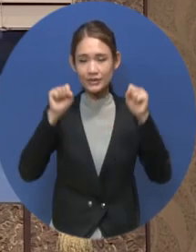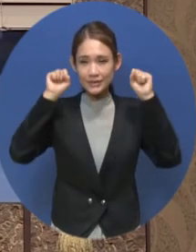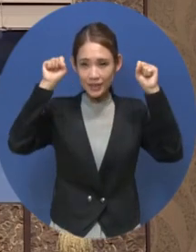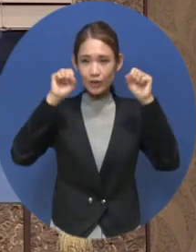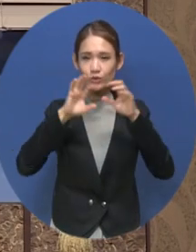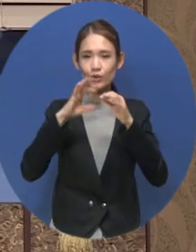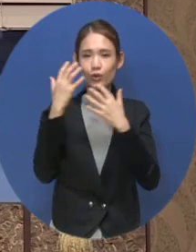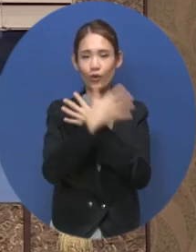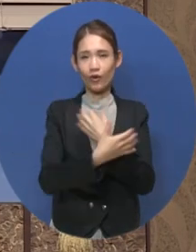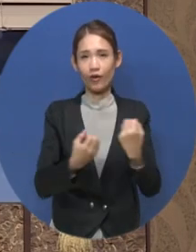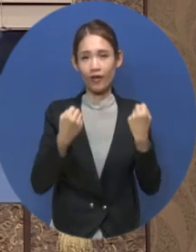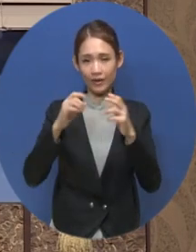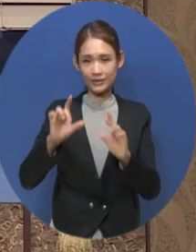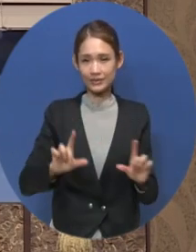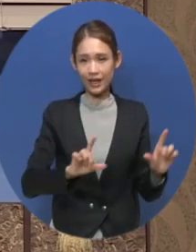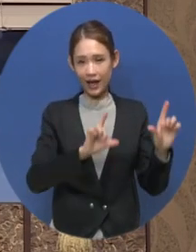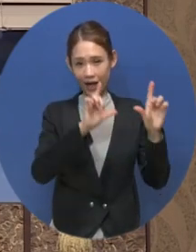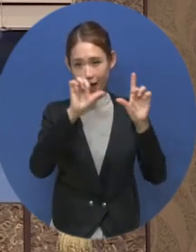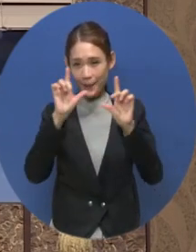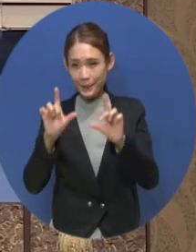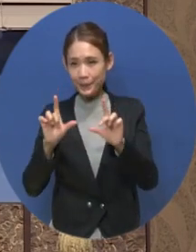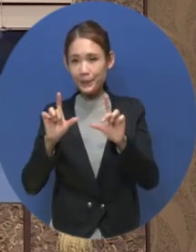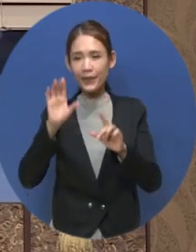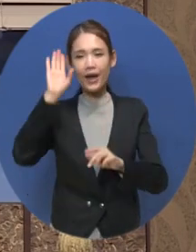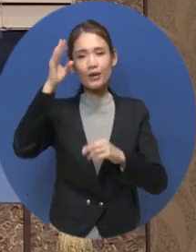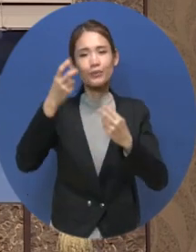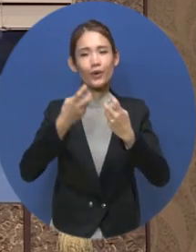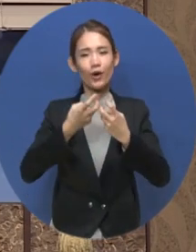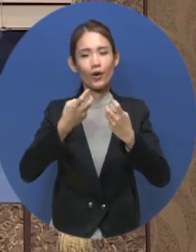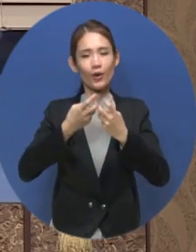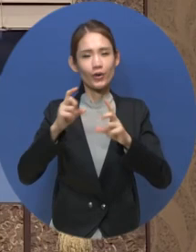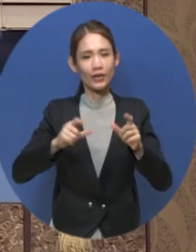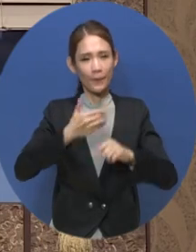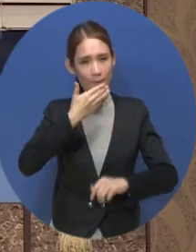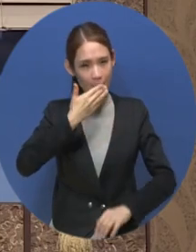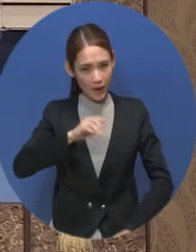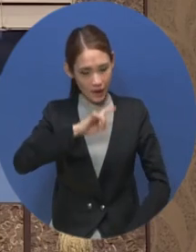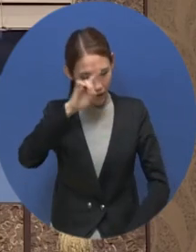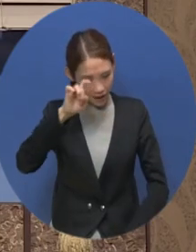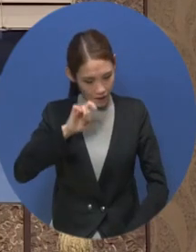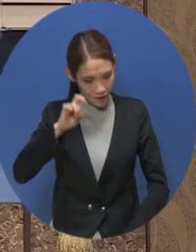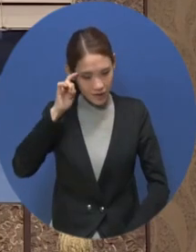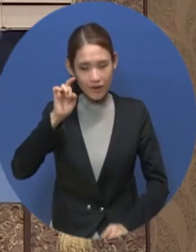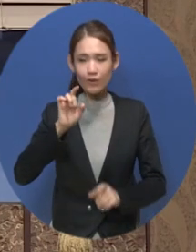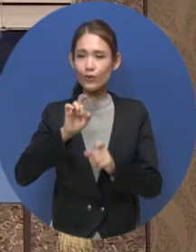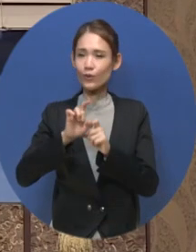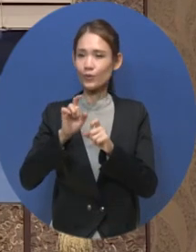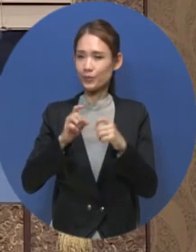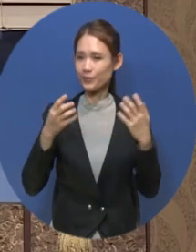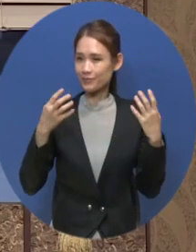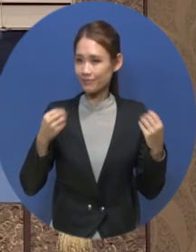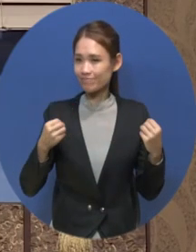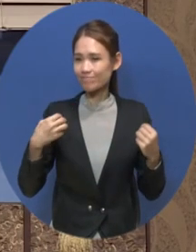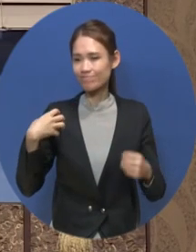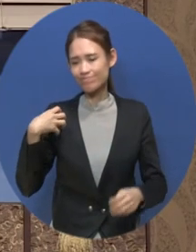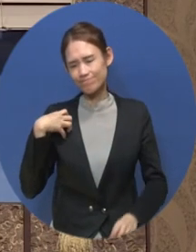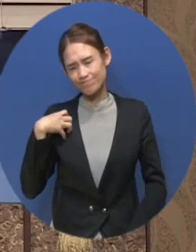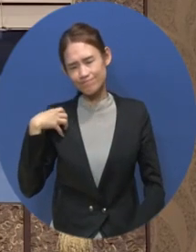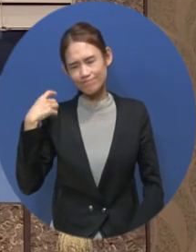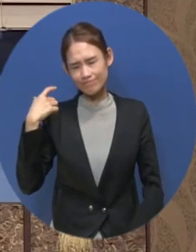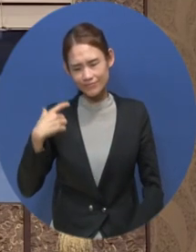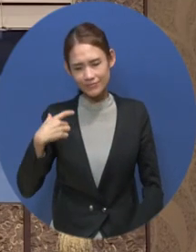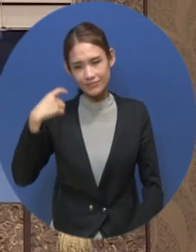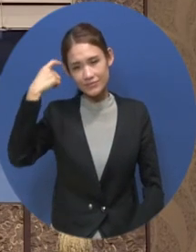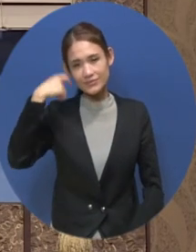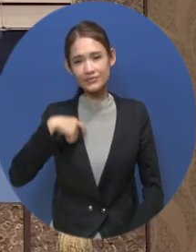통해서 건강한 삶을 어떻게 하면 살게 할 수 있을까 네. 뭐 이런 고민을 많이 하고 있어서 사실은 어깨가 무겁고